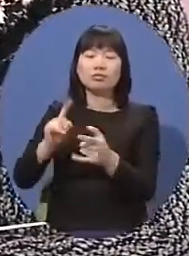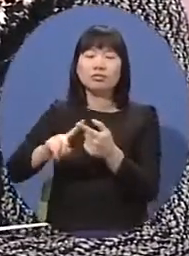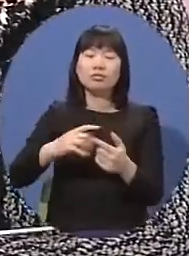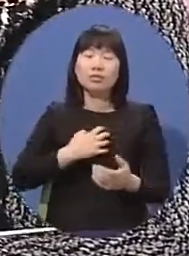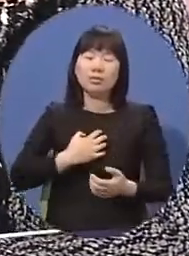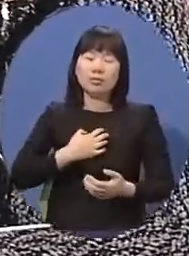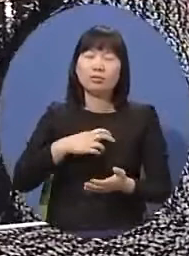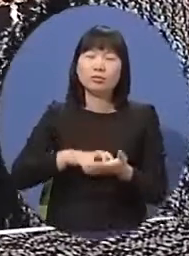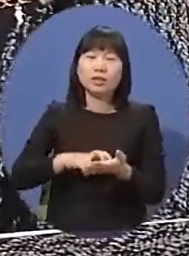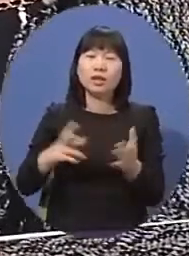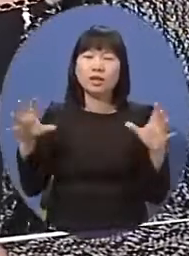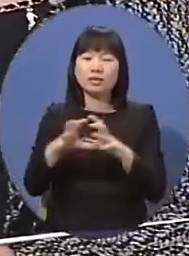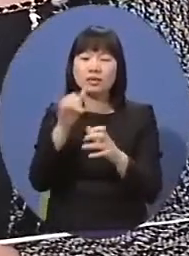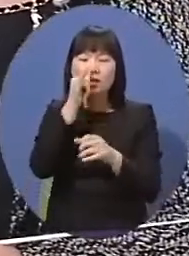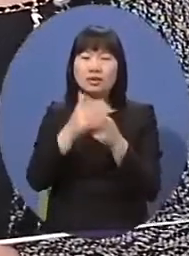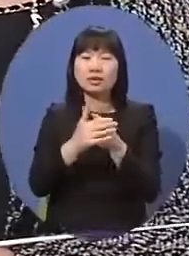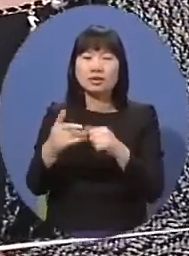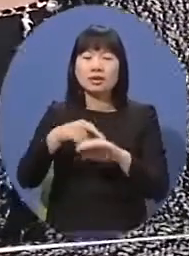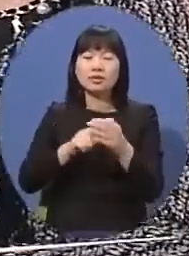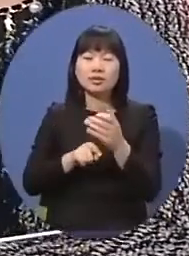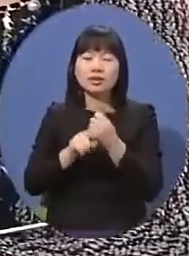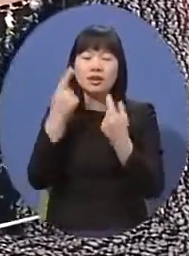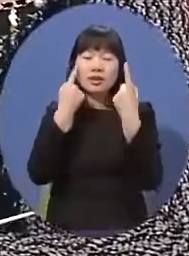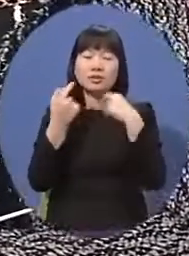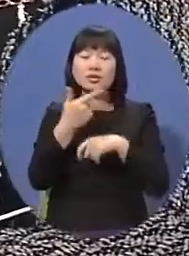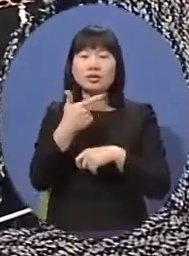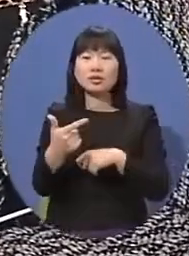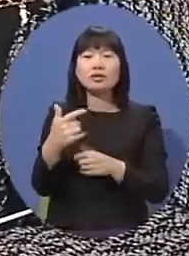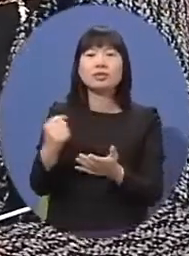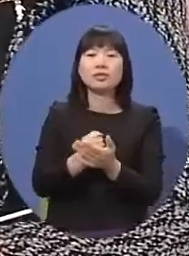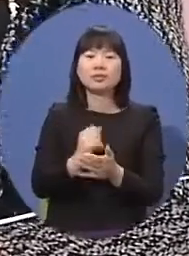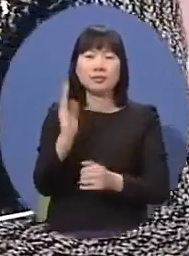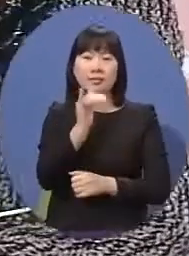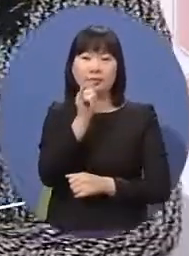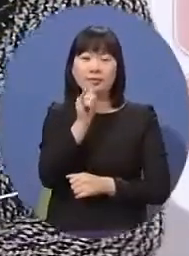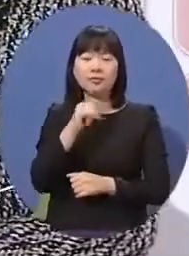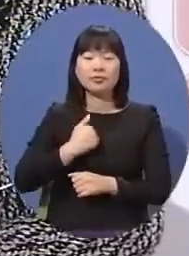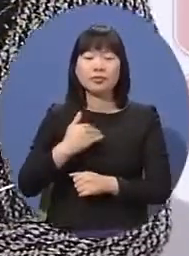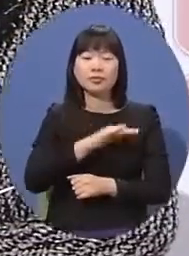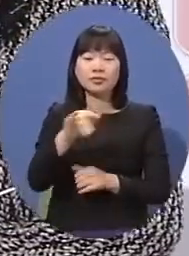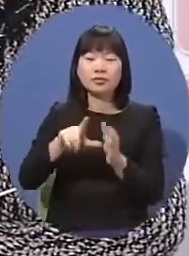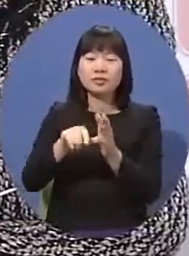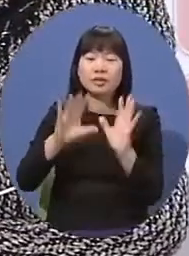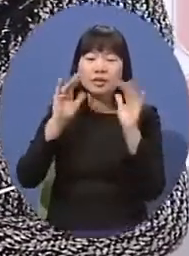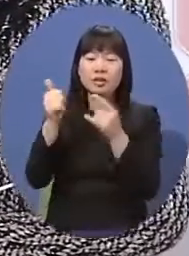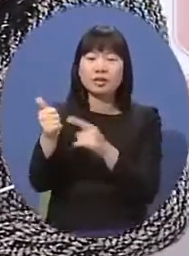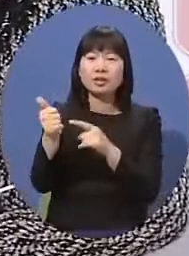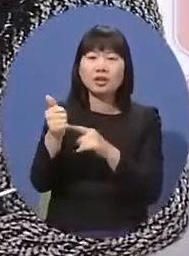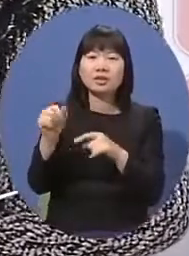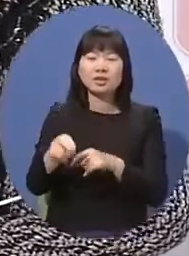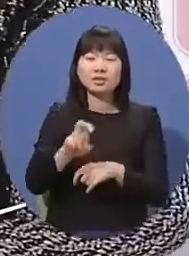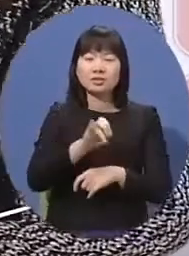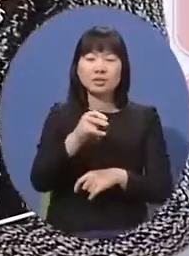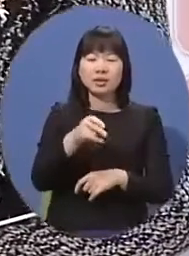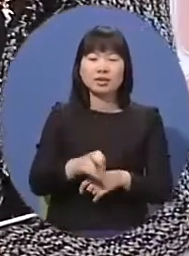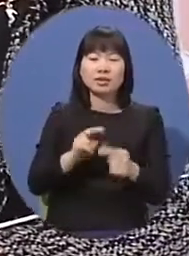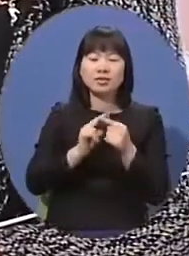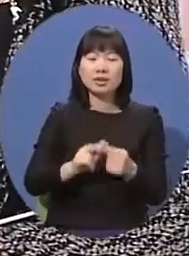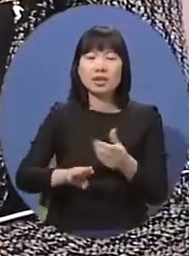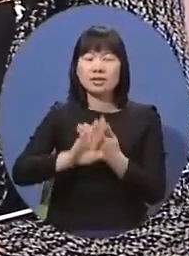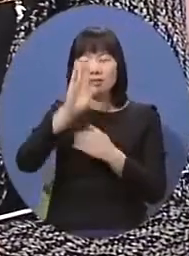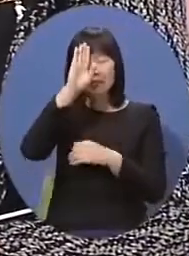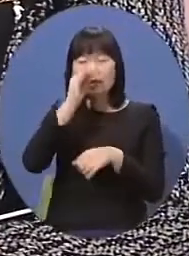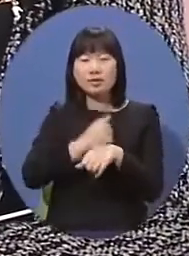불안이 합쳐지면서 심리적인 상처를 훨씬 많이 갖게 되고요. 그래서 우리가 고시기 아이들이 좀 폐렴이나 아니면 다른